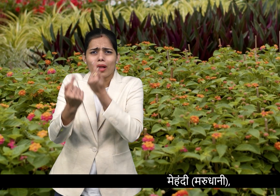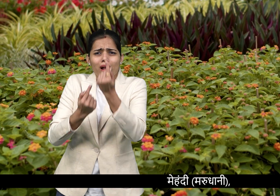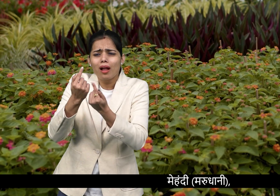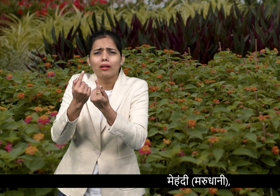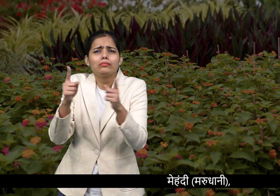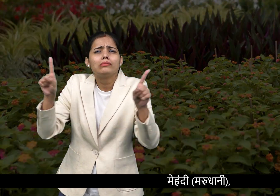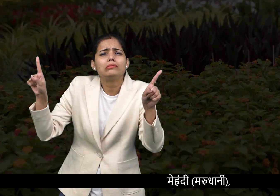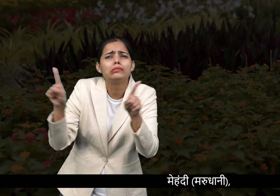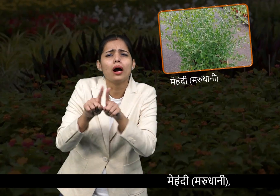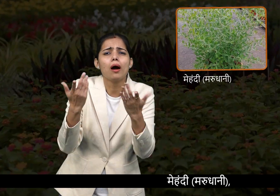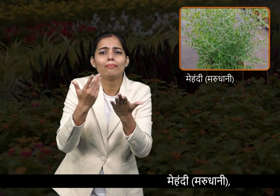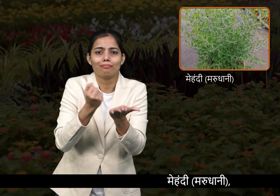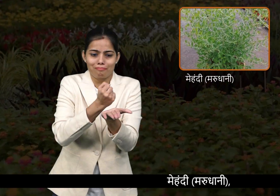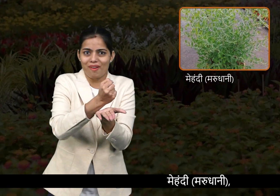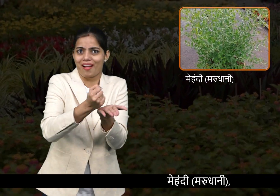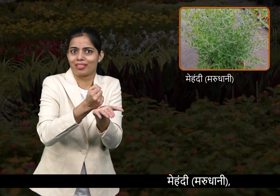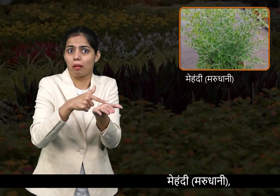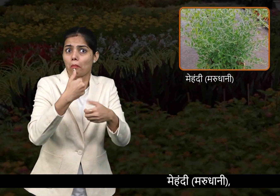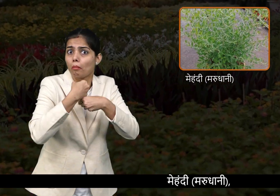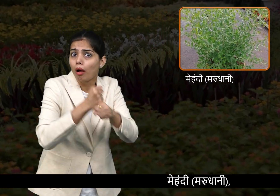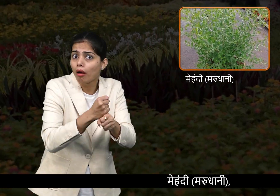मेहंदी, मरुधानी,